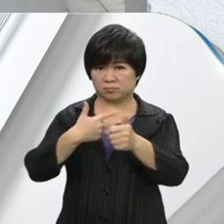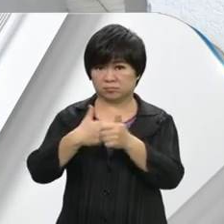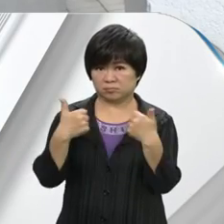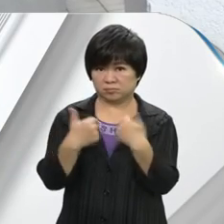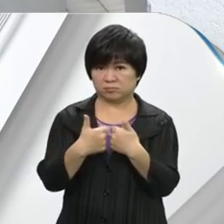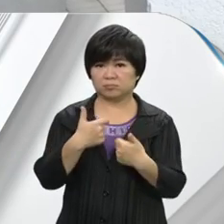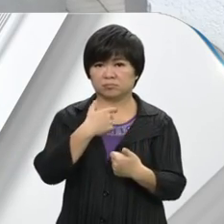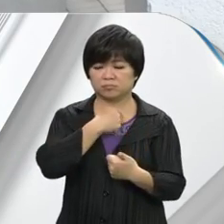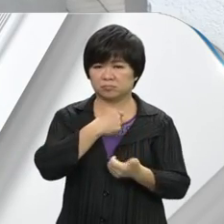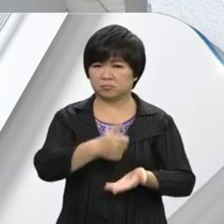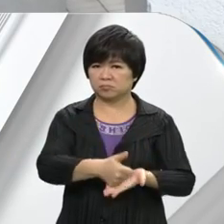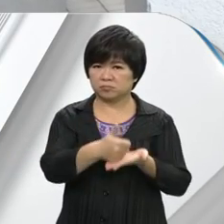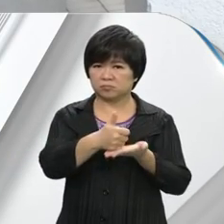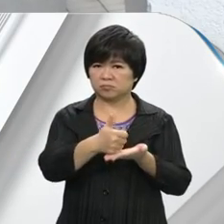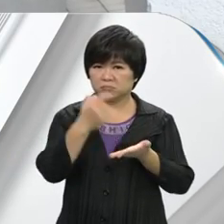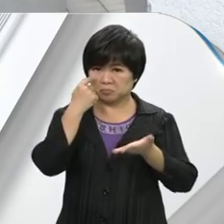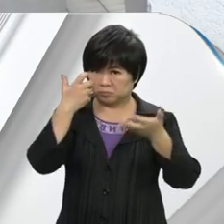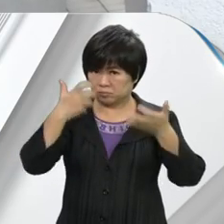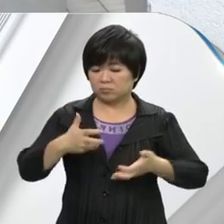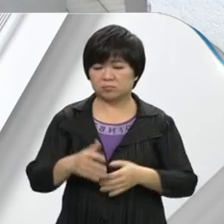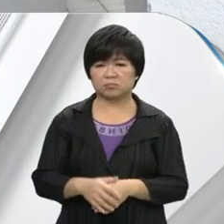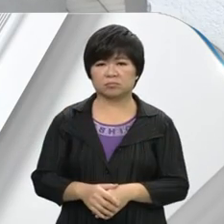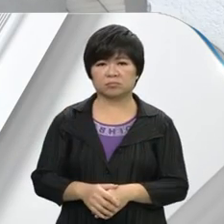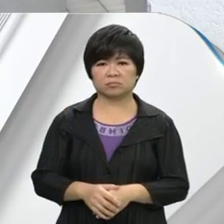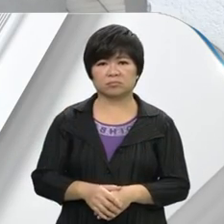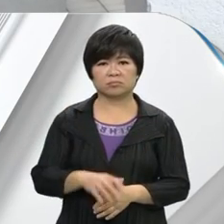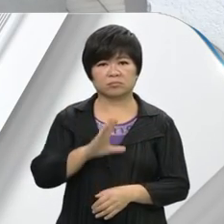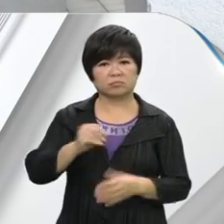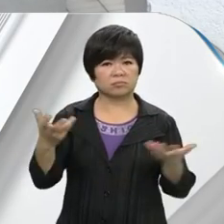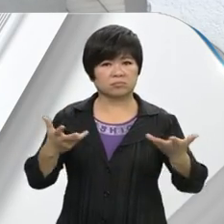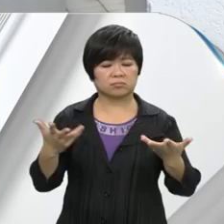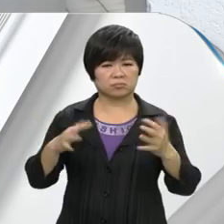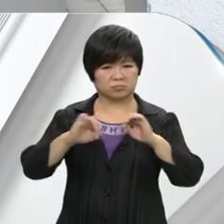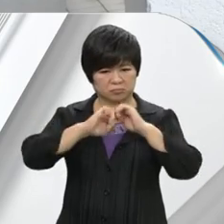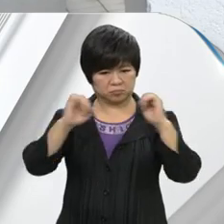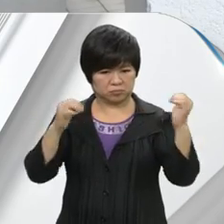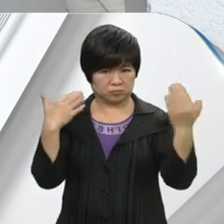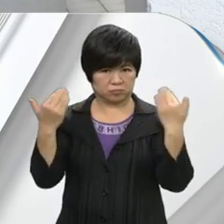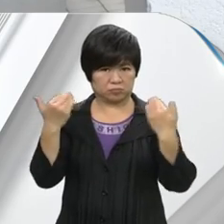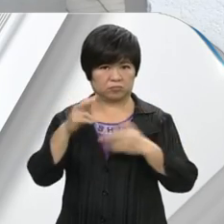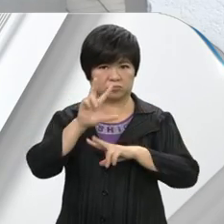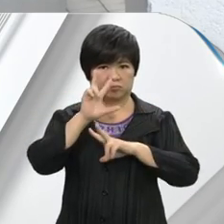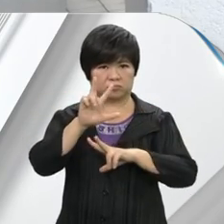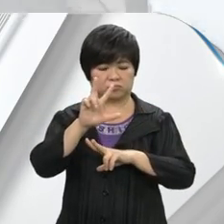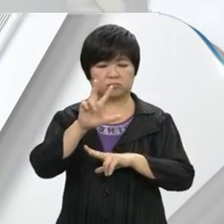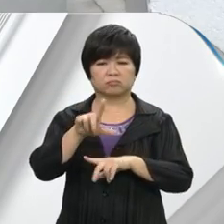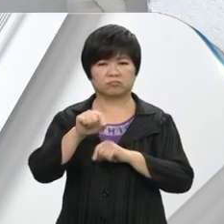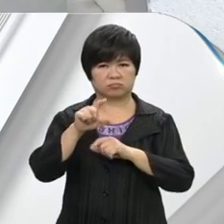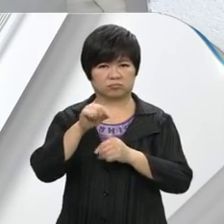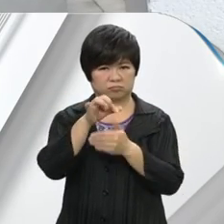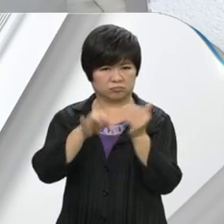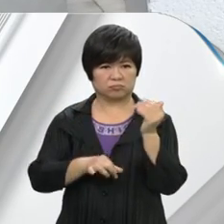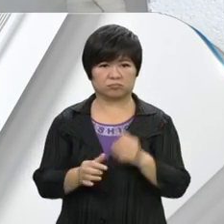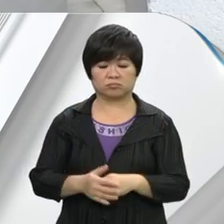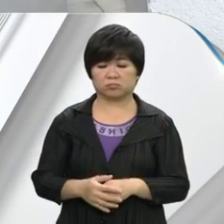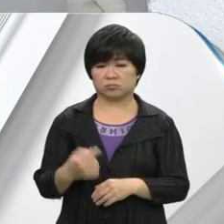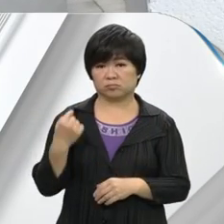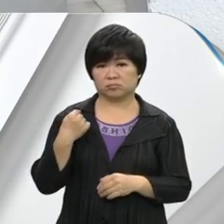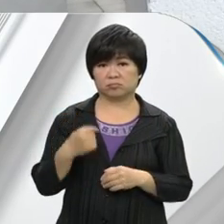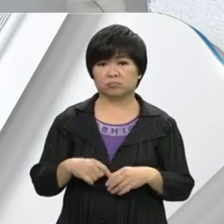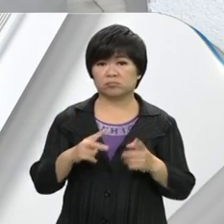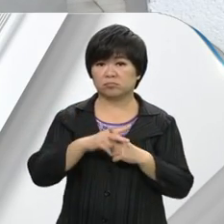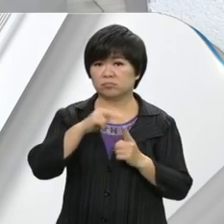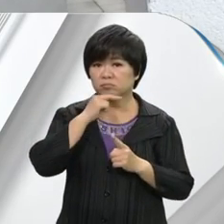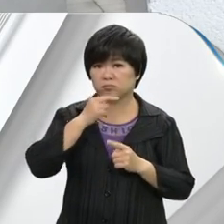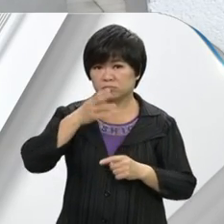要予以尊重跟重视哦，就是说必须把事情弄清楚哦，那一切就秉公处理。昨天啊，小英主席也